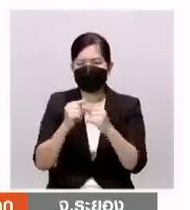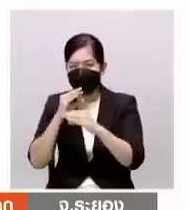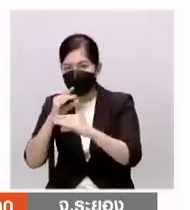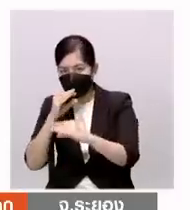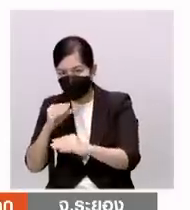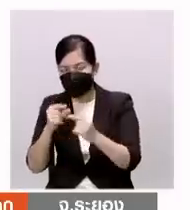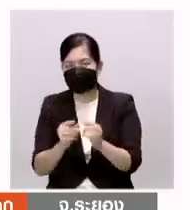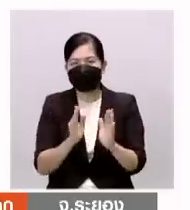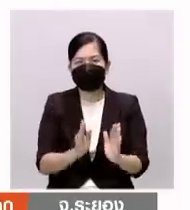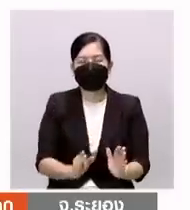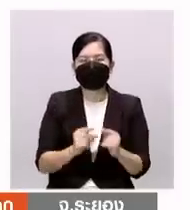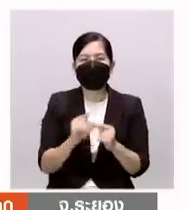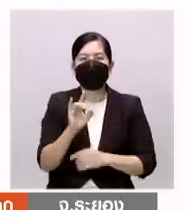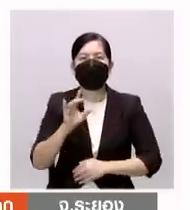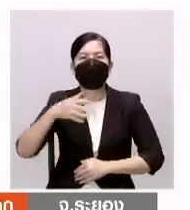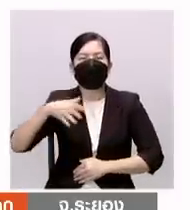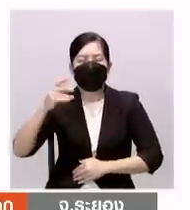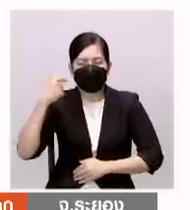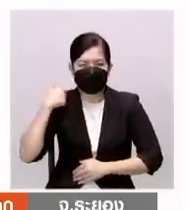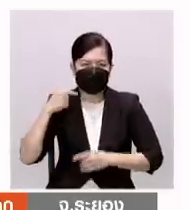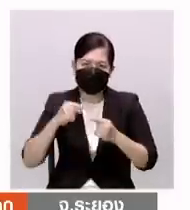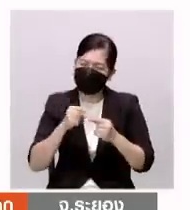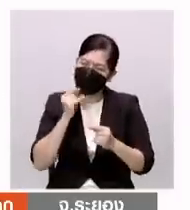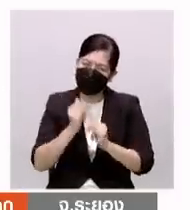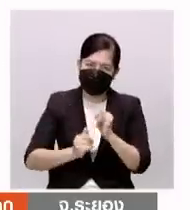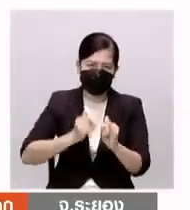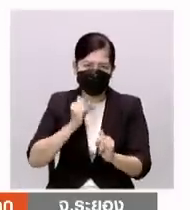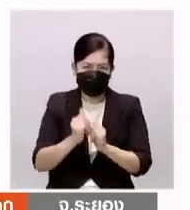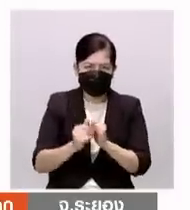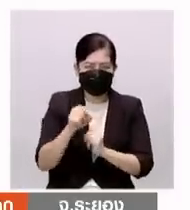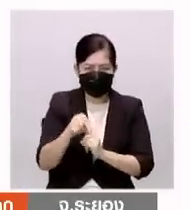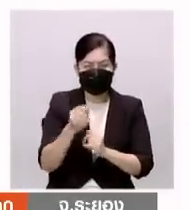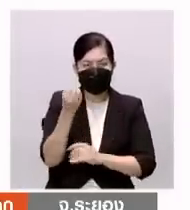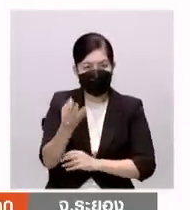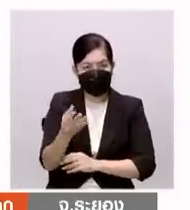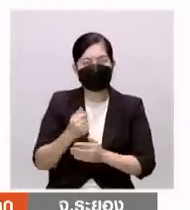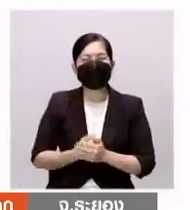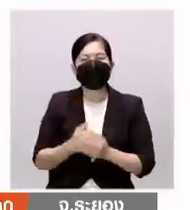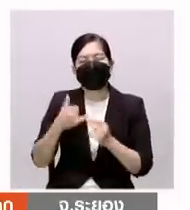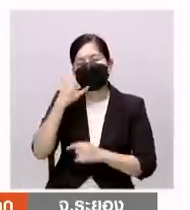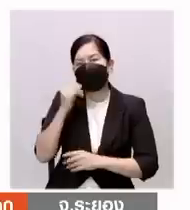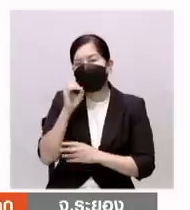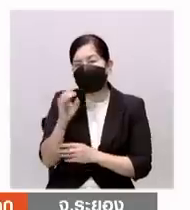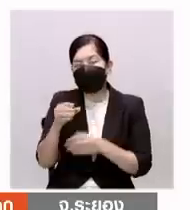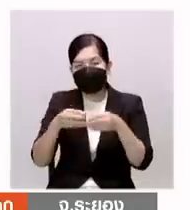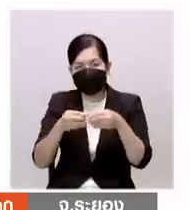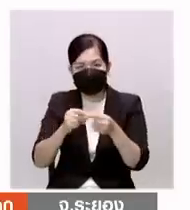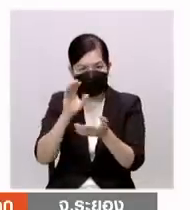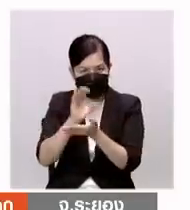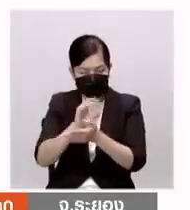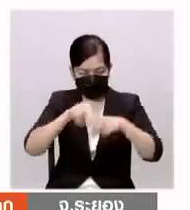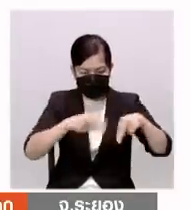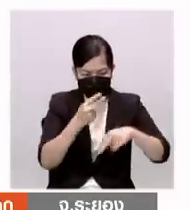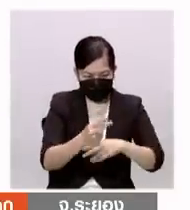รวมกว่า100คนเข้าออกกันเยอะเลยก็มีการร้องเรียนให้เจ้าหน้าที่มาตรวจสอบกันหน่อยเกรงว่าจะเป็นคลัสเตอร์ให